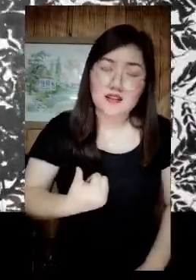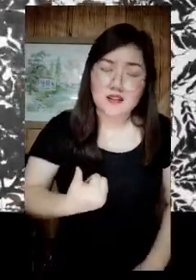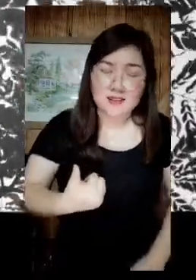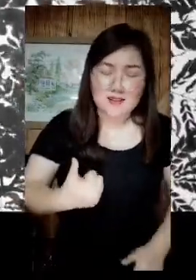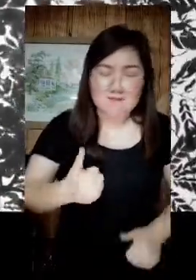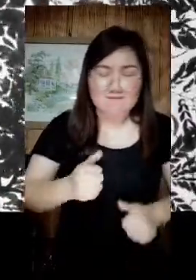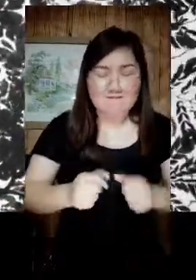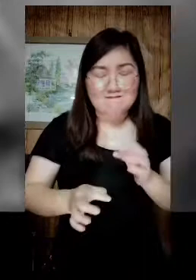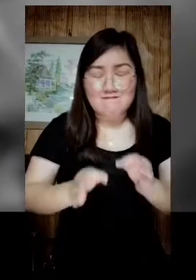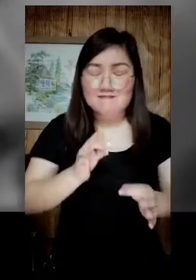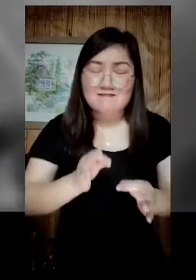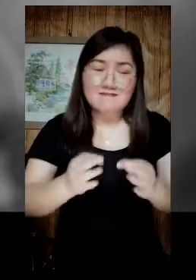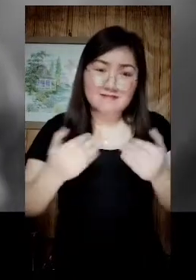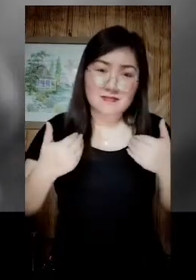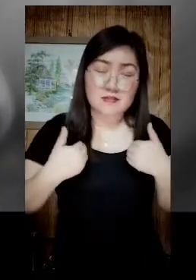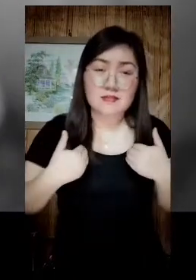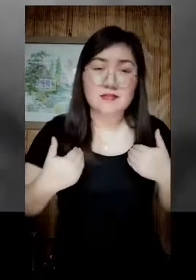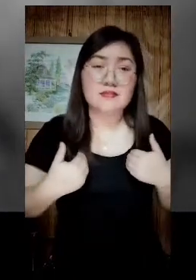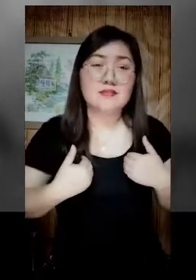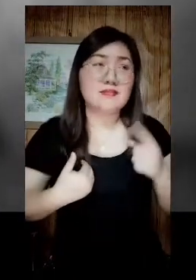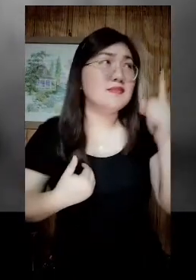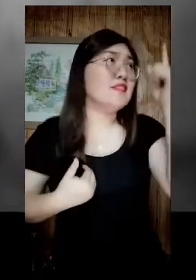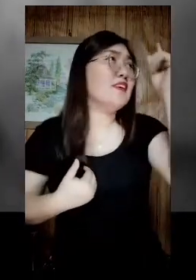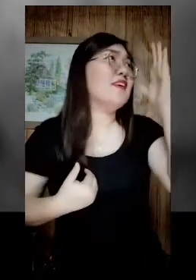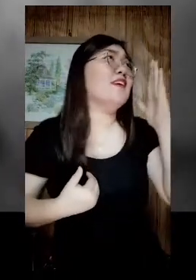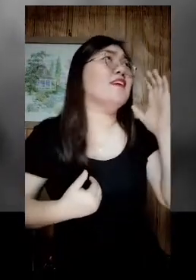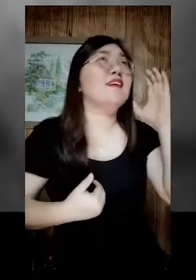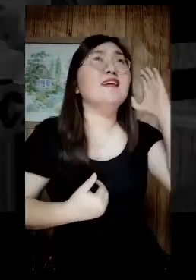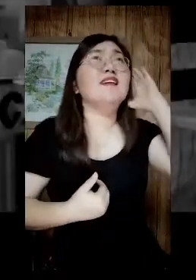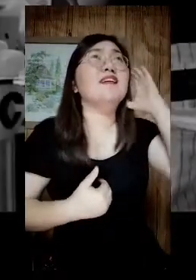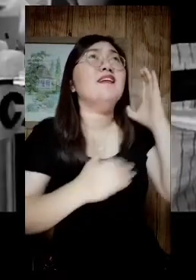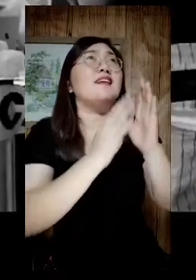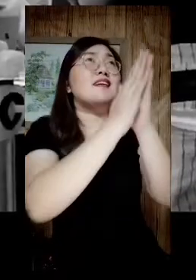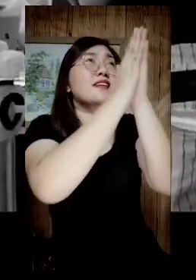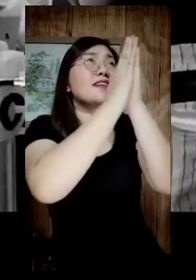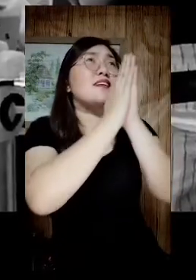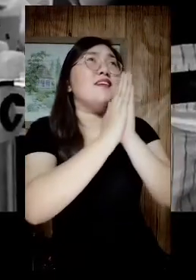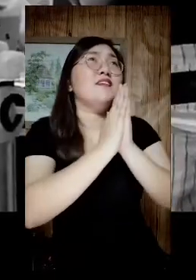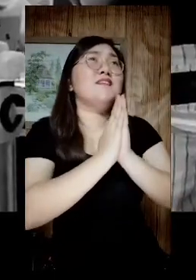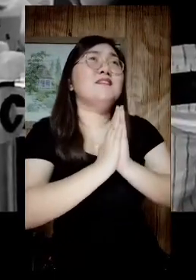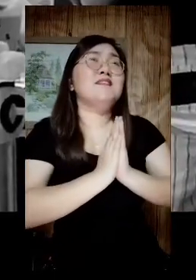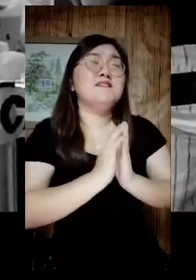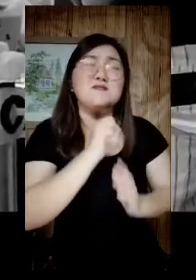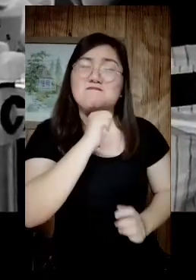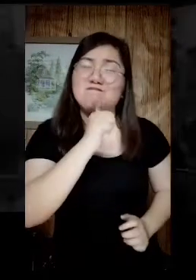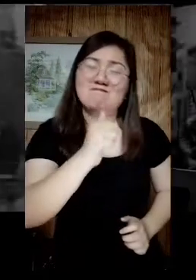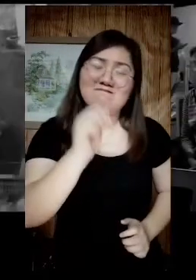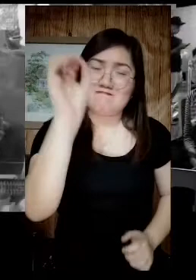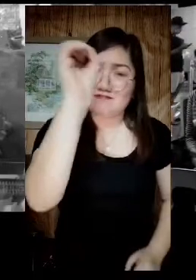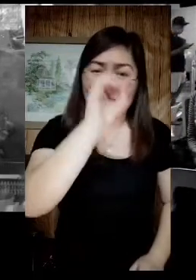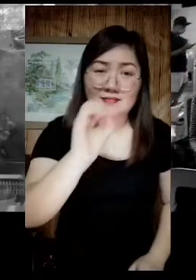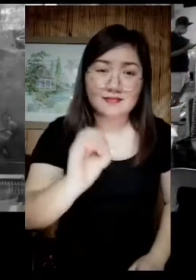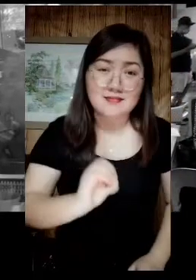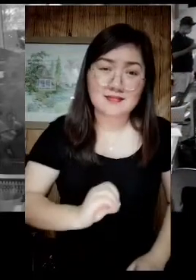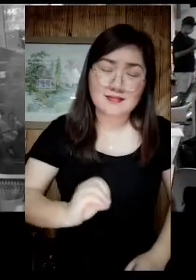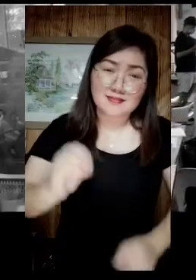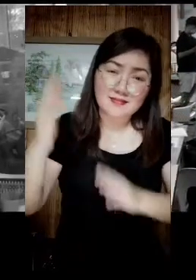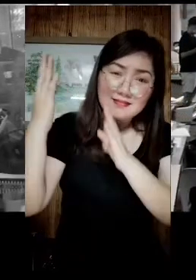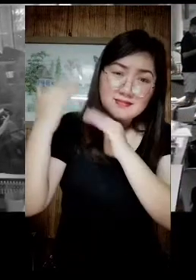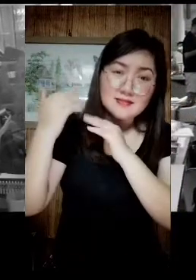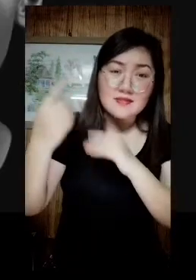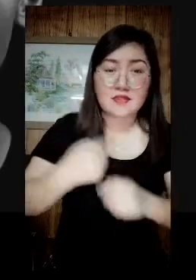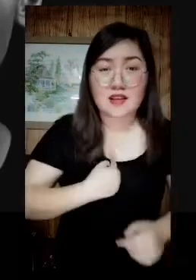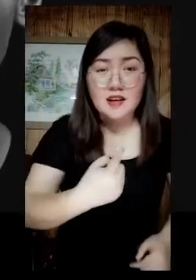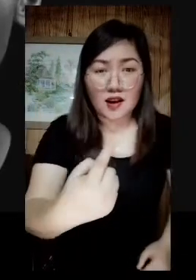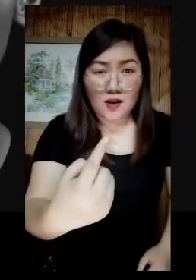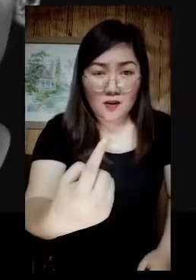Hangga't may nakikinig sa panalangin, di mawawala ang pag-asa